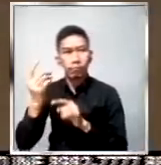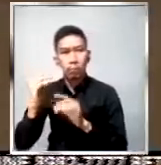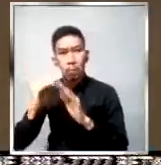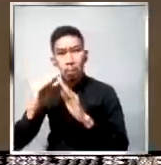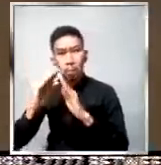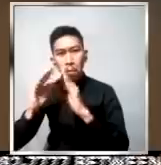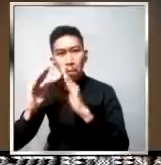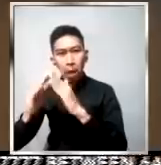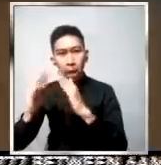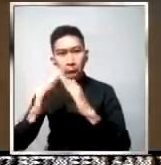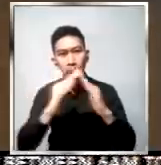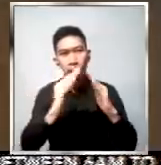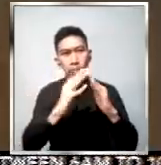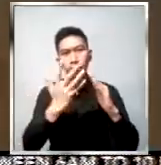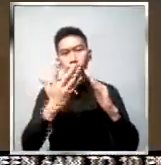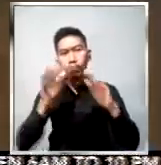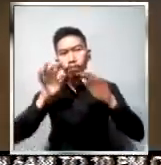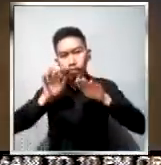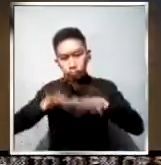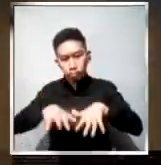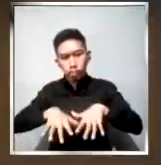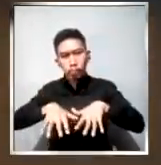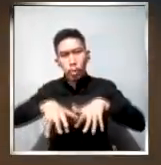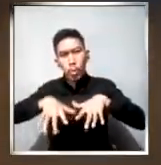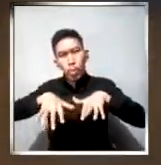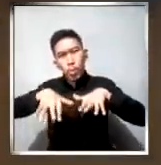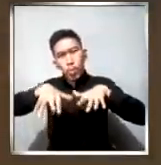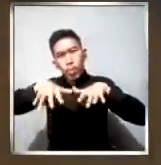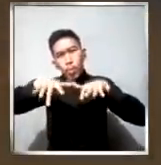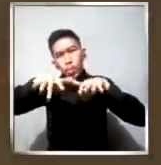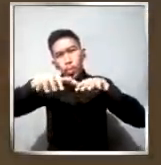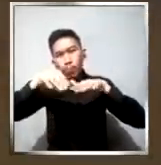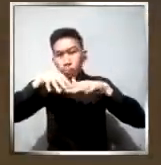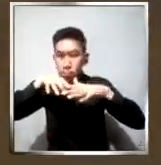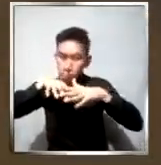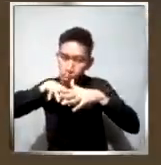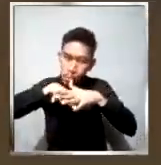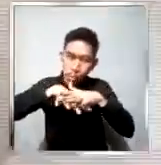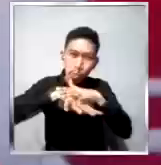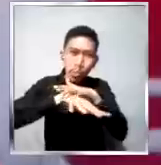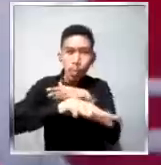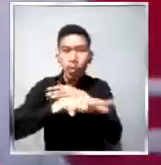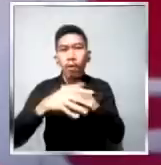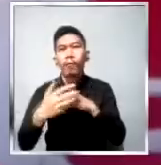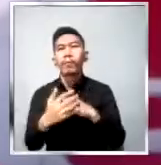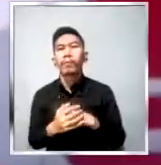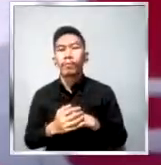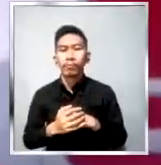creek? Oscar Oida, Nakatutok, 24 Oras.